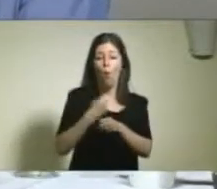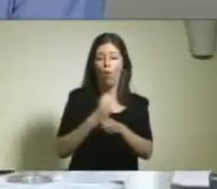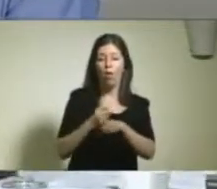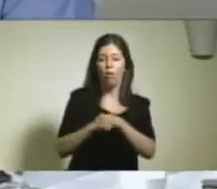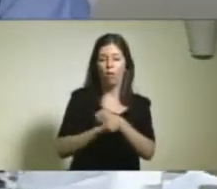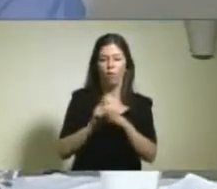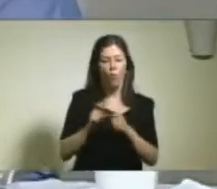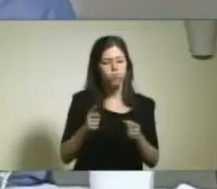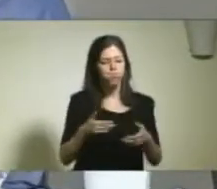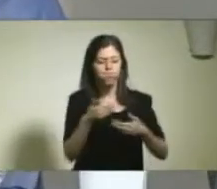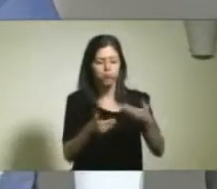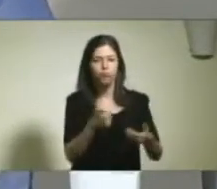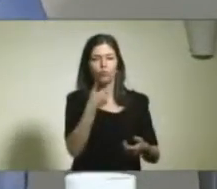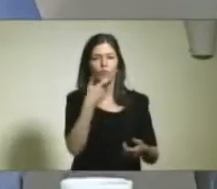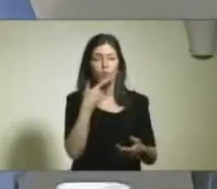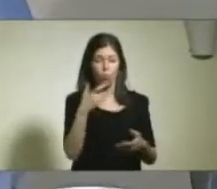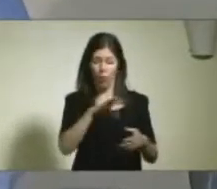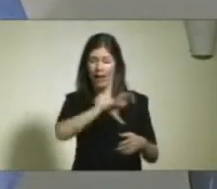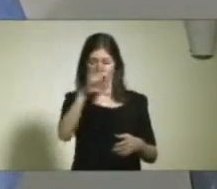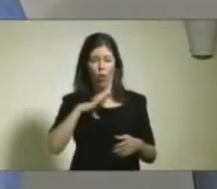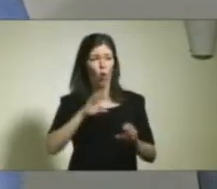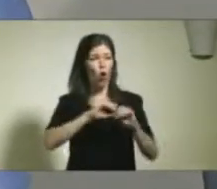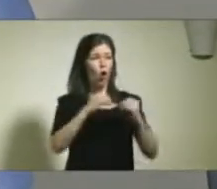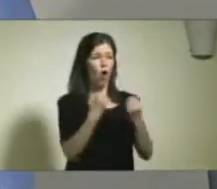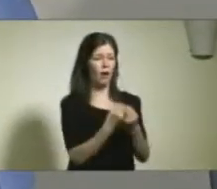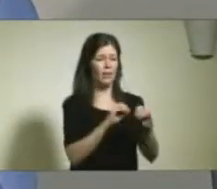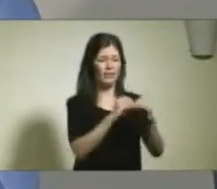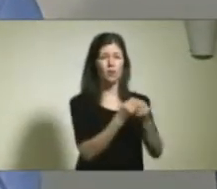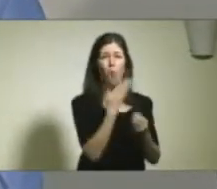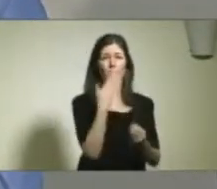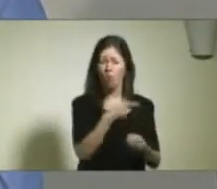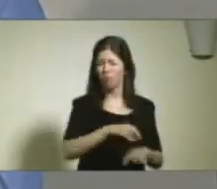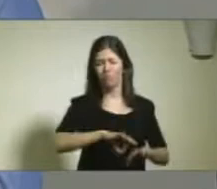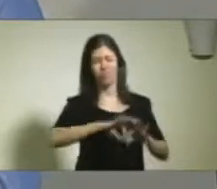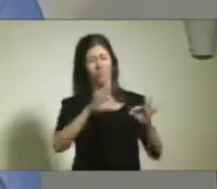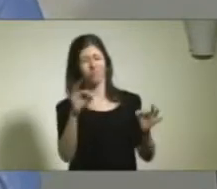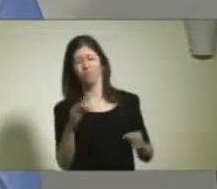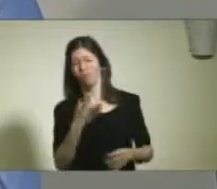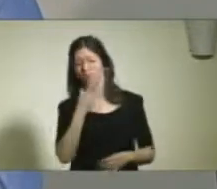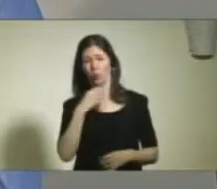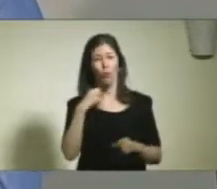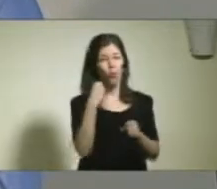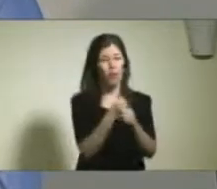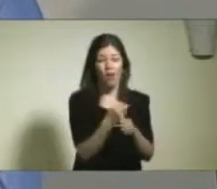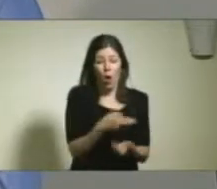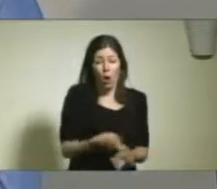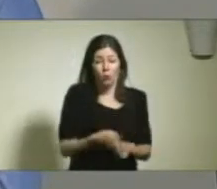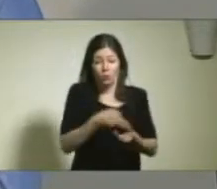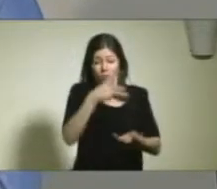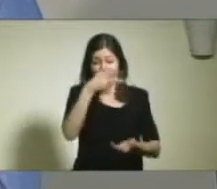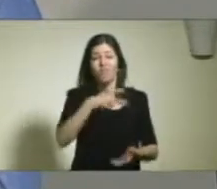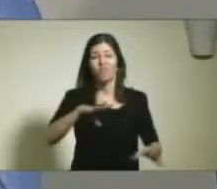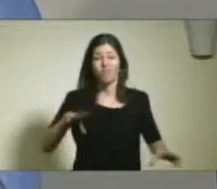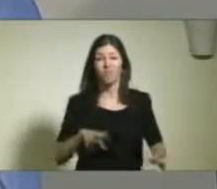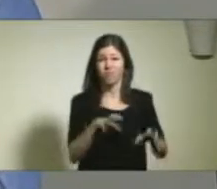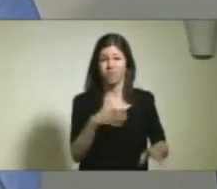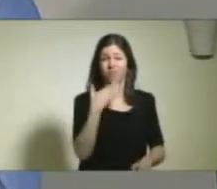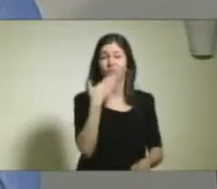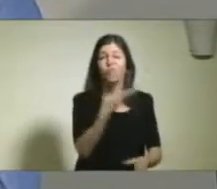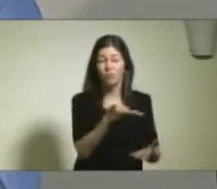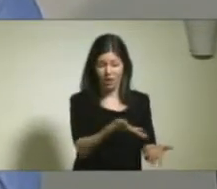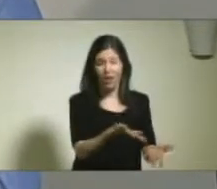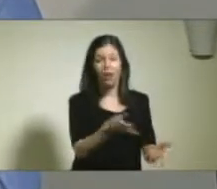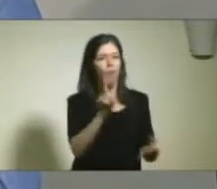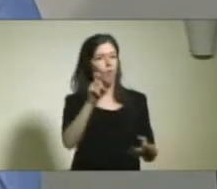de bonnes organisations à travers le Canada qui font un excellent, merveilleux, avec très peu de ressources. On doit discuter de la